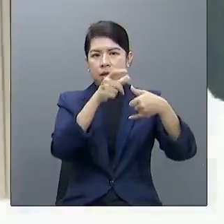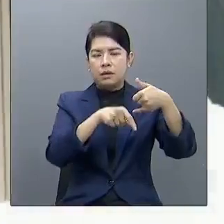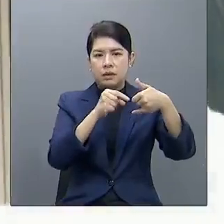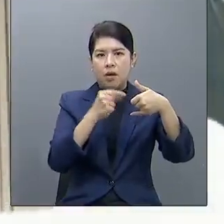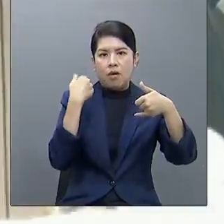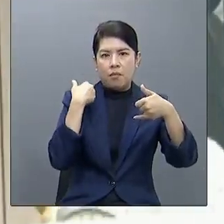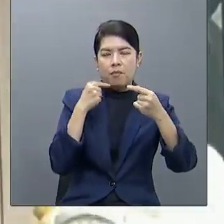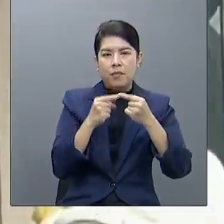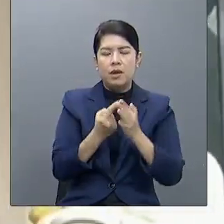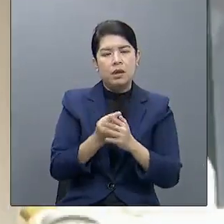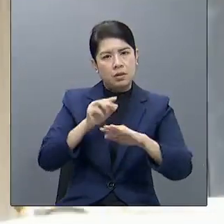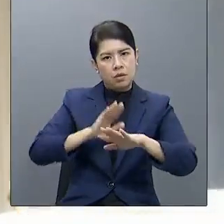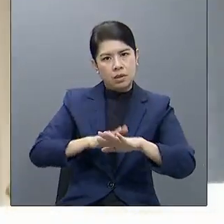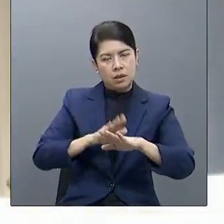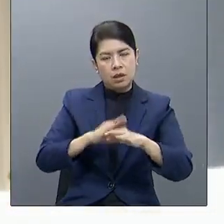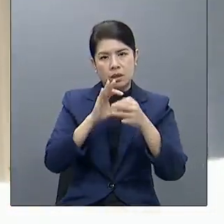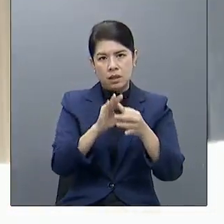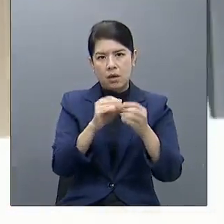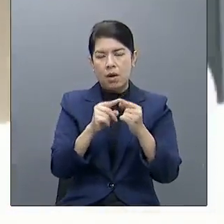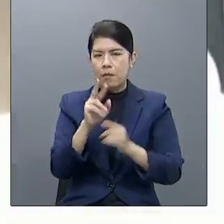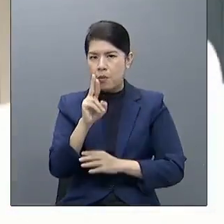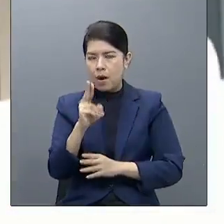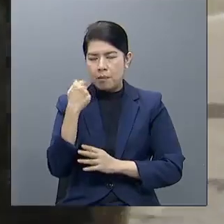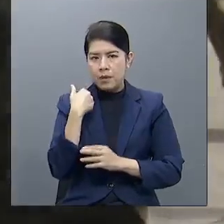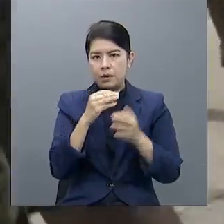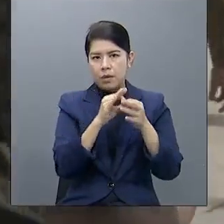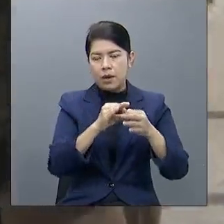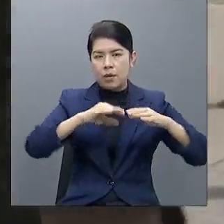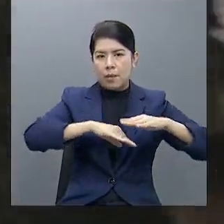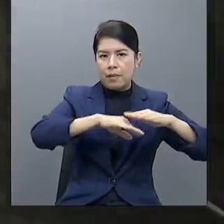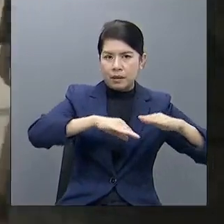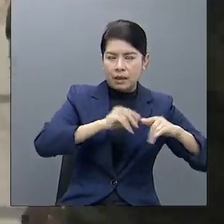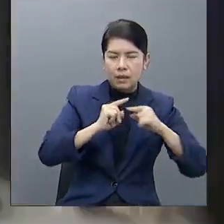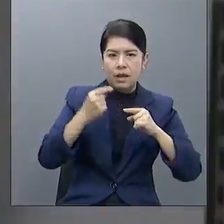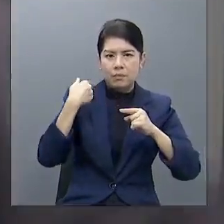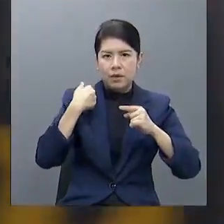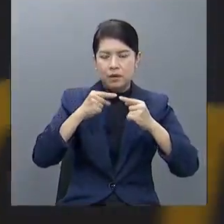หมายค้นระมัดระวังมาตรฐานในการนำเสนอพยานหลักฐานของตนต่อศาลค่ะ